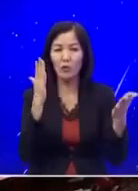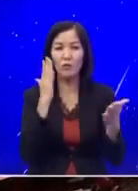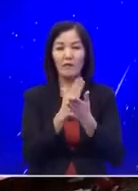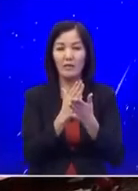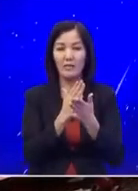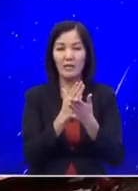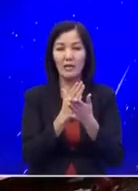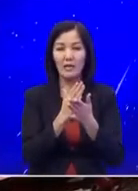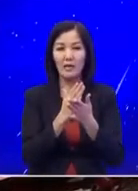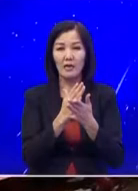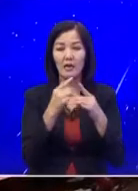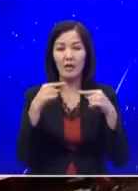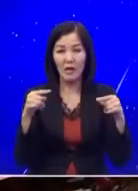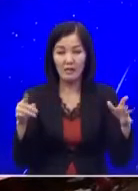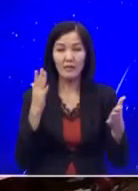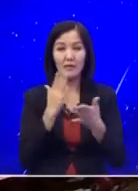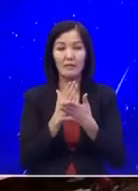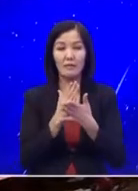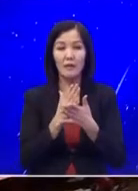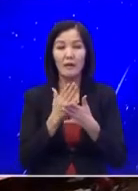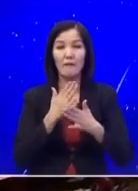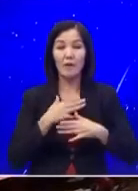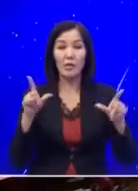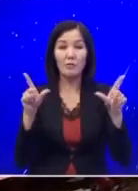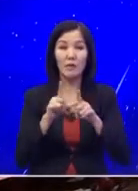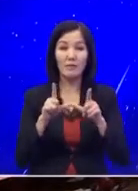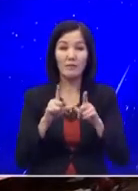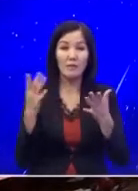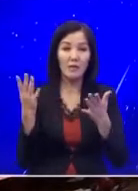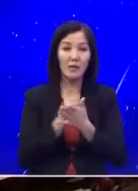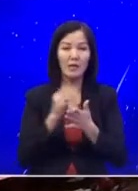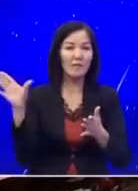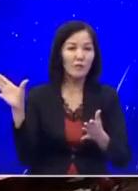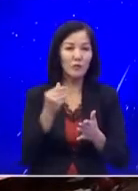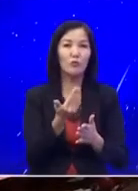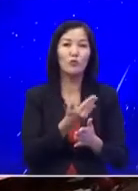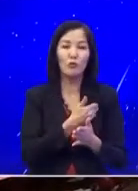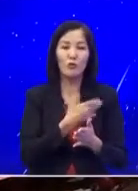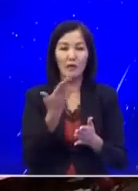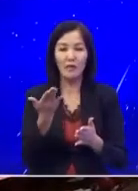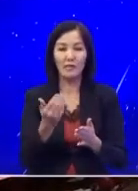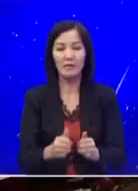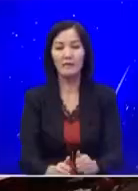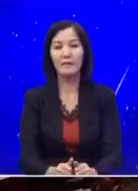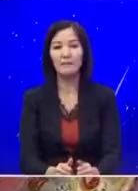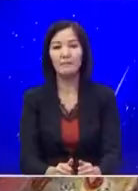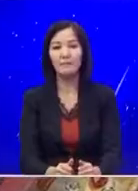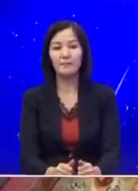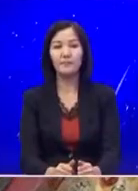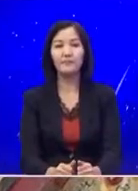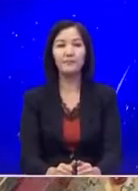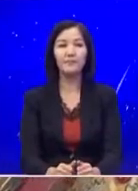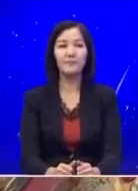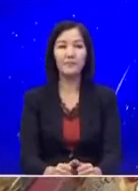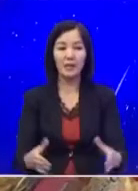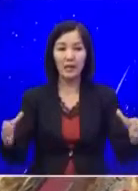товаров. Поэтому вы в нашем магазине можете найти все, что пожелаете насчет продуктов. Девиз